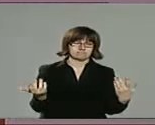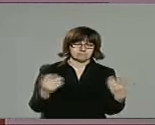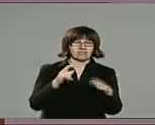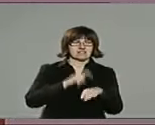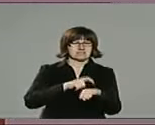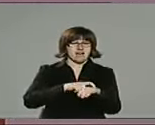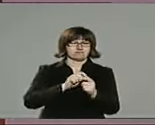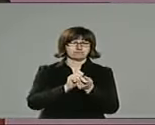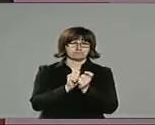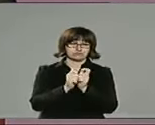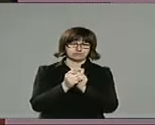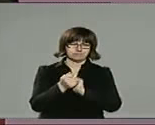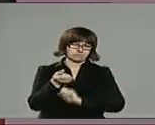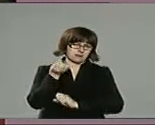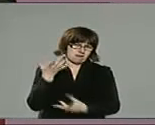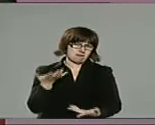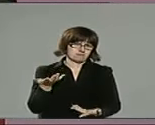Die Zeiten haben sich geändert.